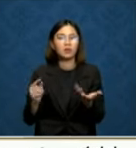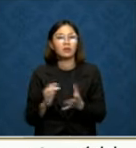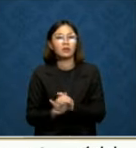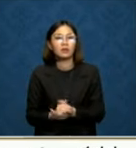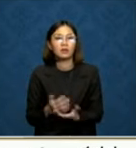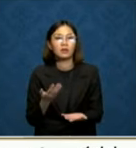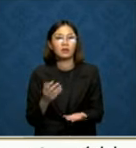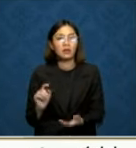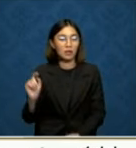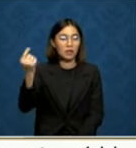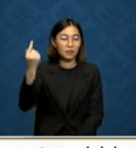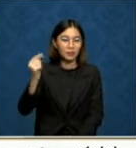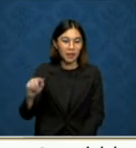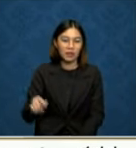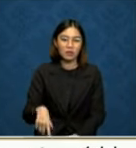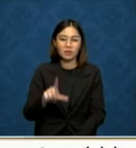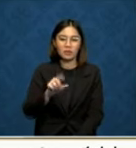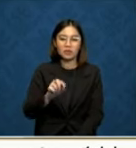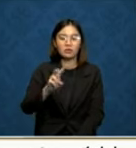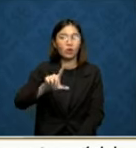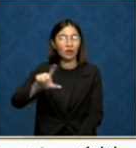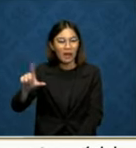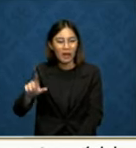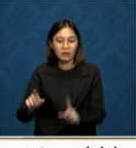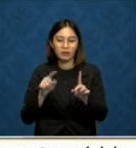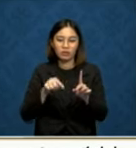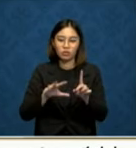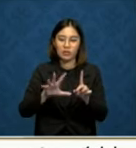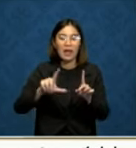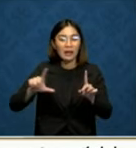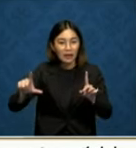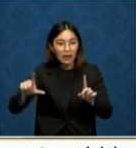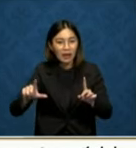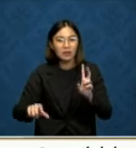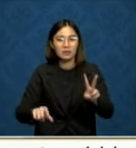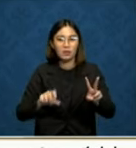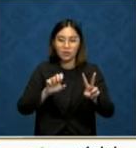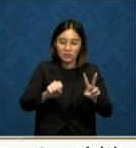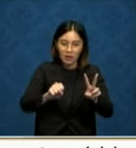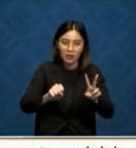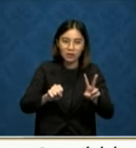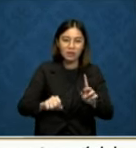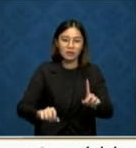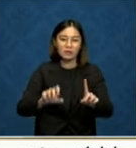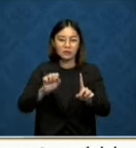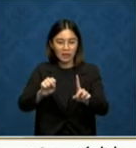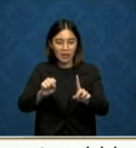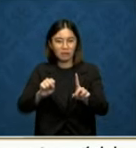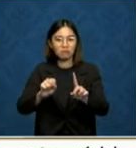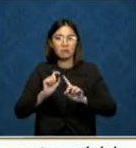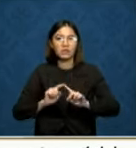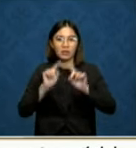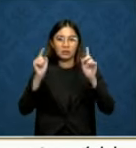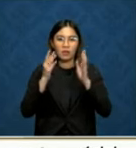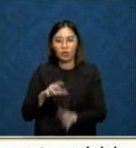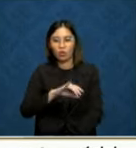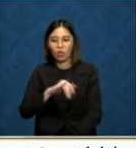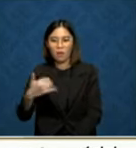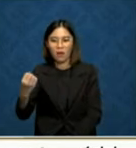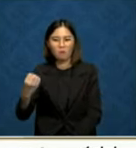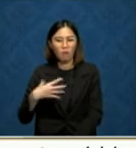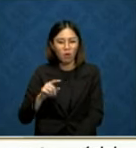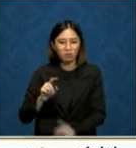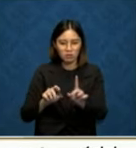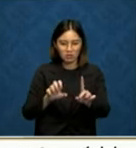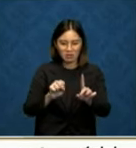ลา ๆ สุด22, 1.5, 2,600 1,000แต่ว่าบางคนลอยจะบอกว 1,